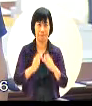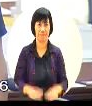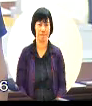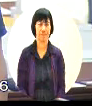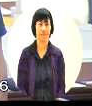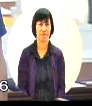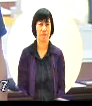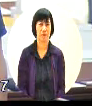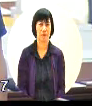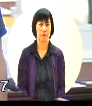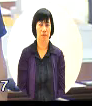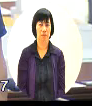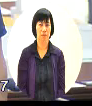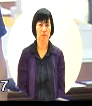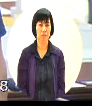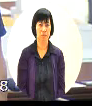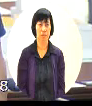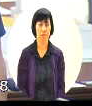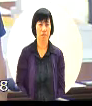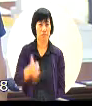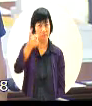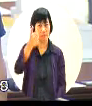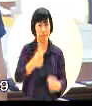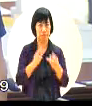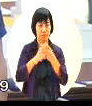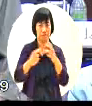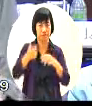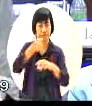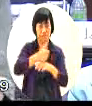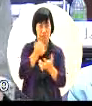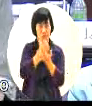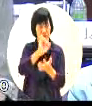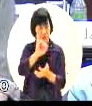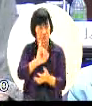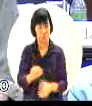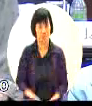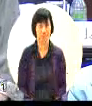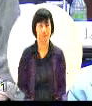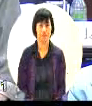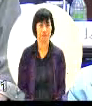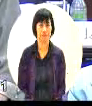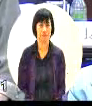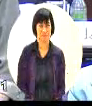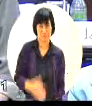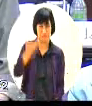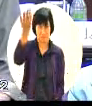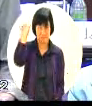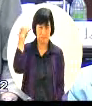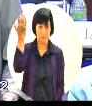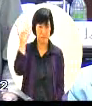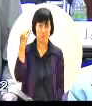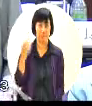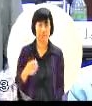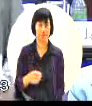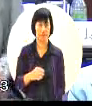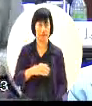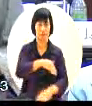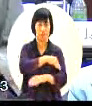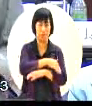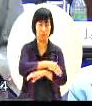多谢主席，多谢翁议员。 过去关市政